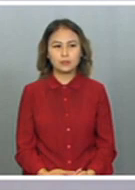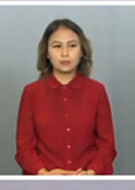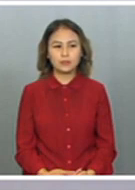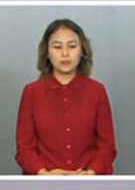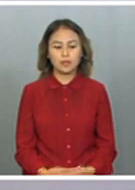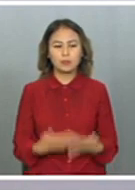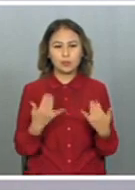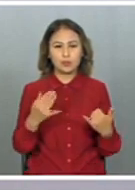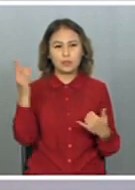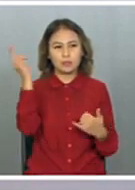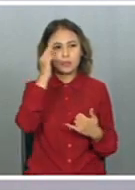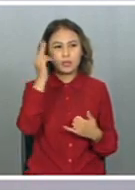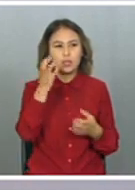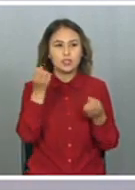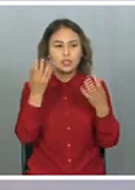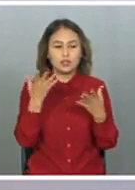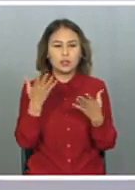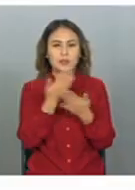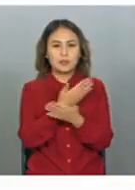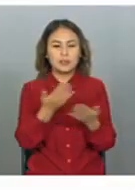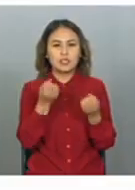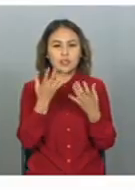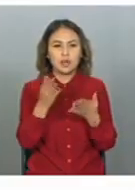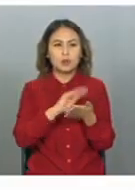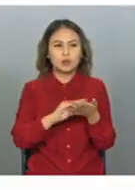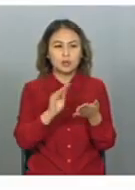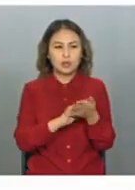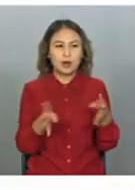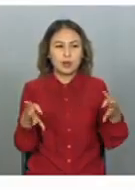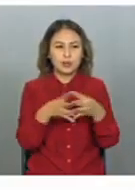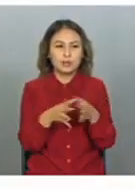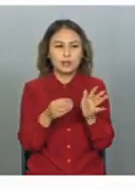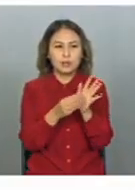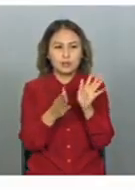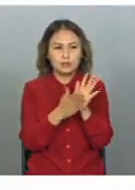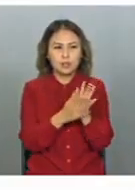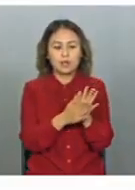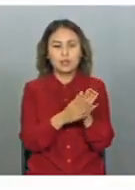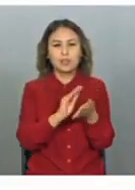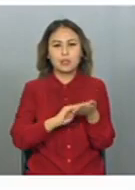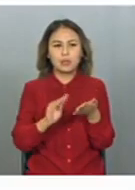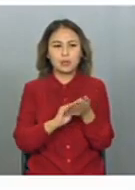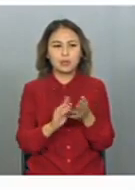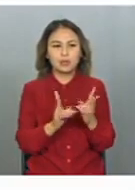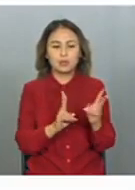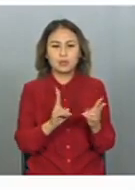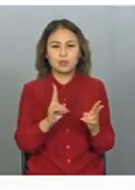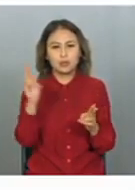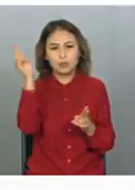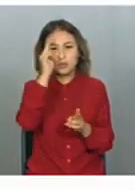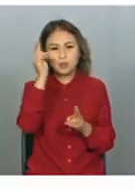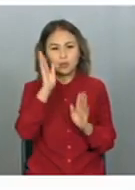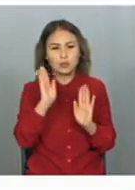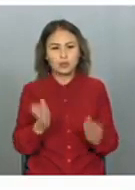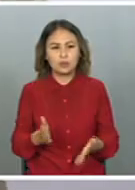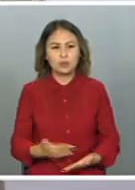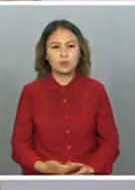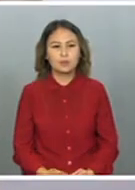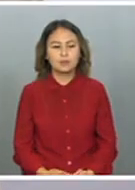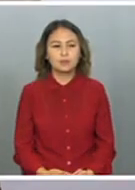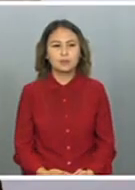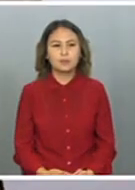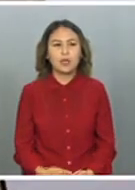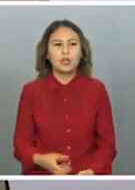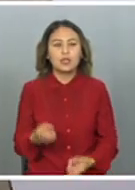Бүгінгі сабақта сіз жай бөлшектерді, аралас сандарды координаттық сәуледе кескіндеуді үйренесіз.